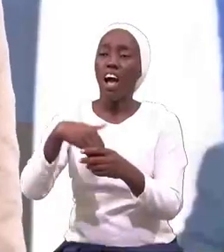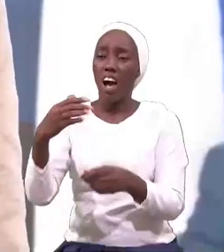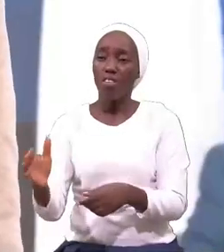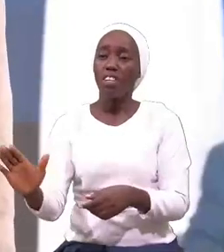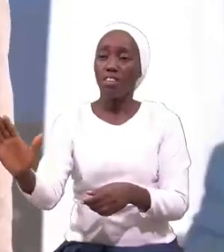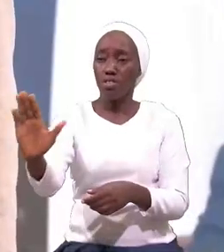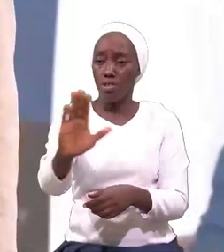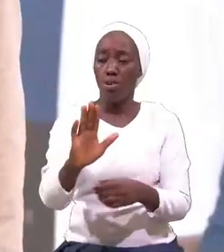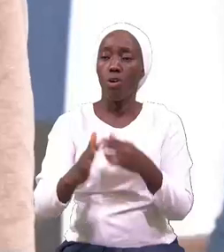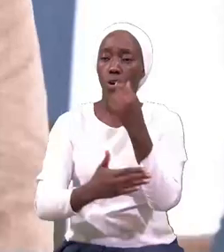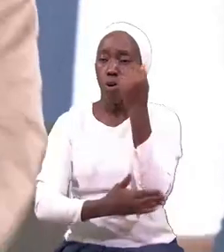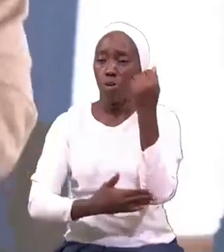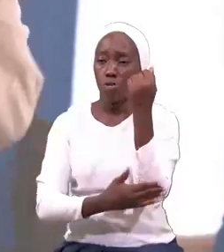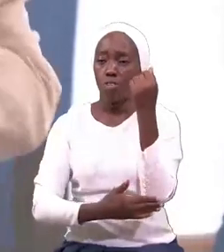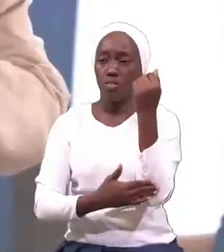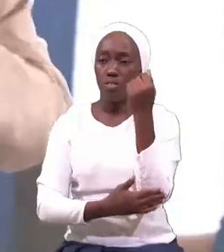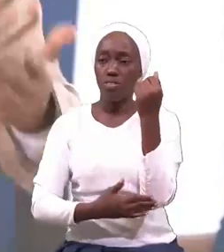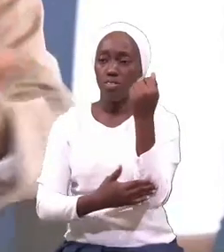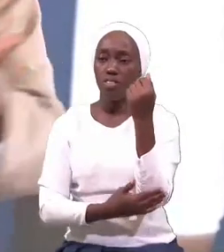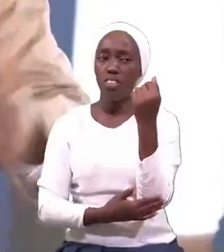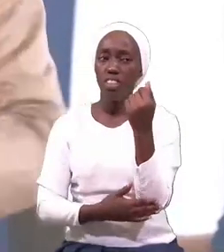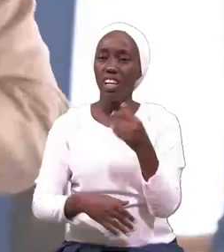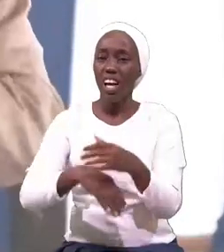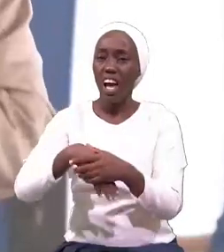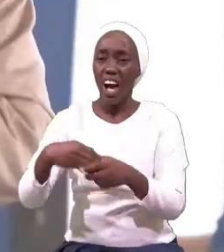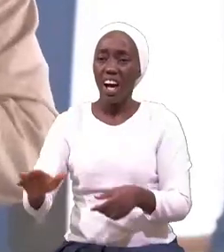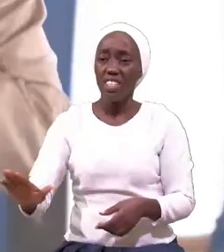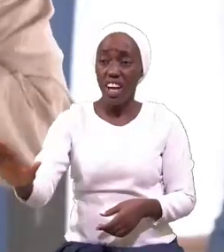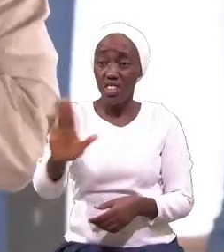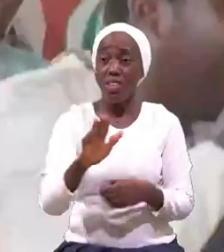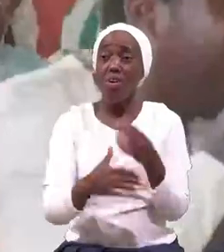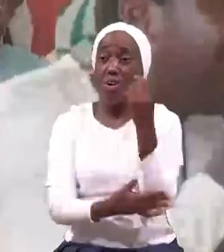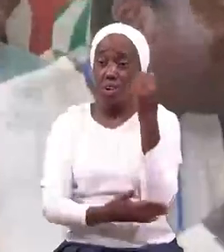et hors de ton pays, j'ai dit hors de ton